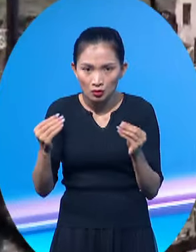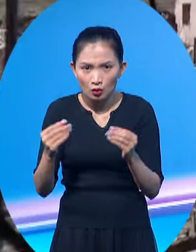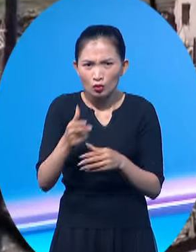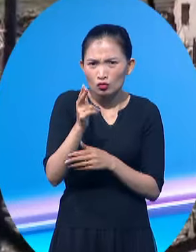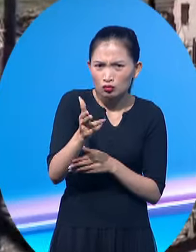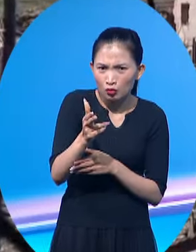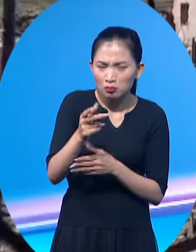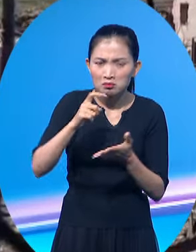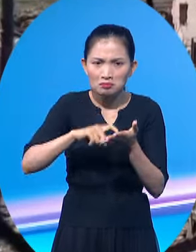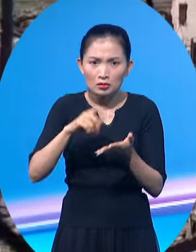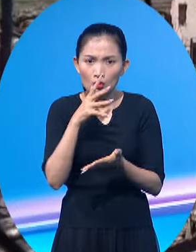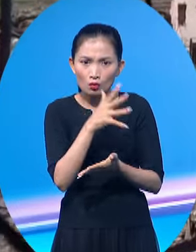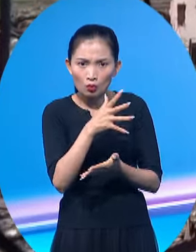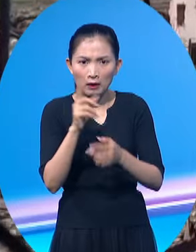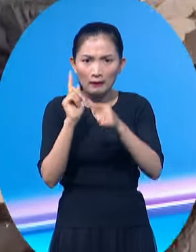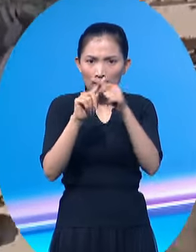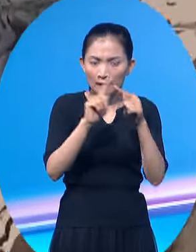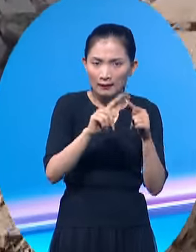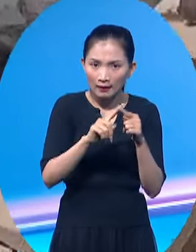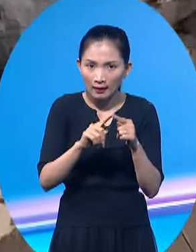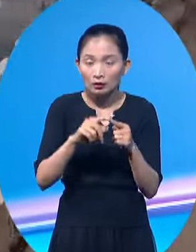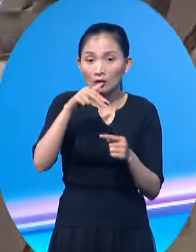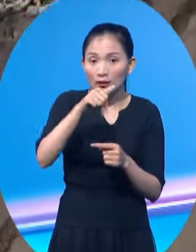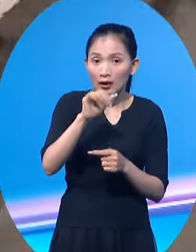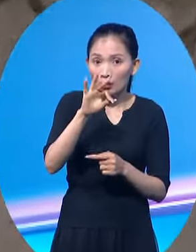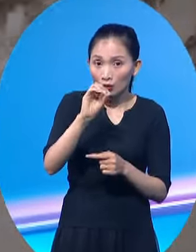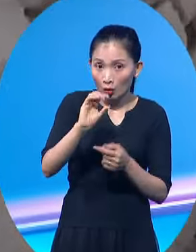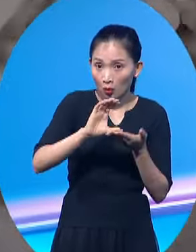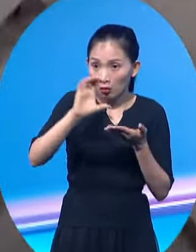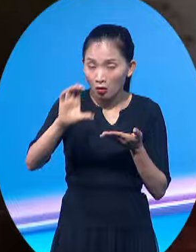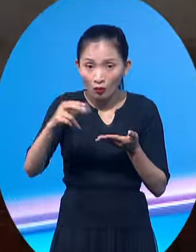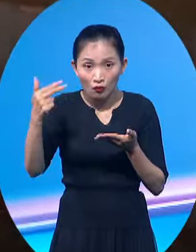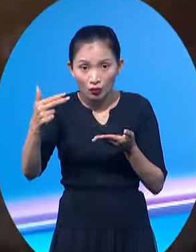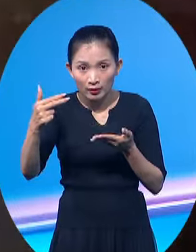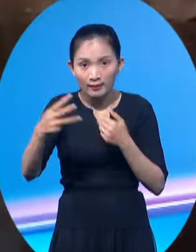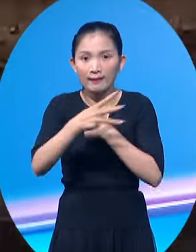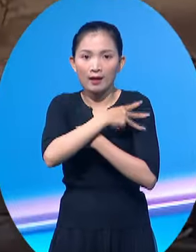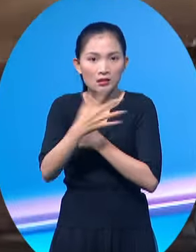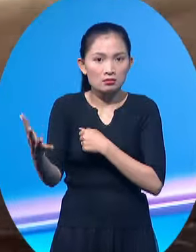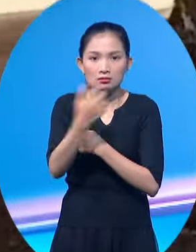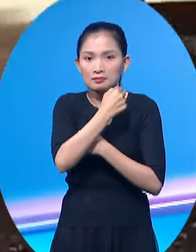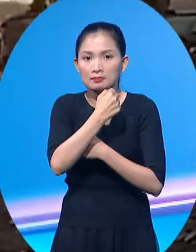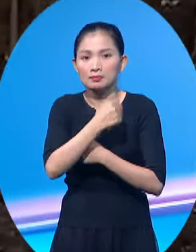Javelin của Mỹ và các hệ thống tác chiến điện tử NATO. Trước đó, trong ngày 22 tháng 4, một chỉ huy